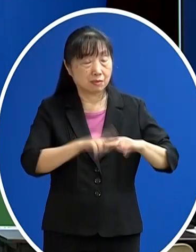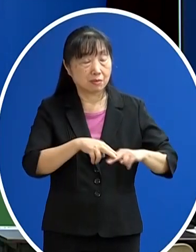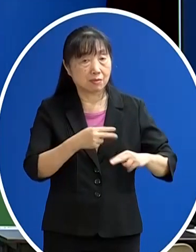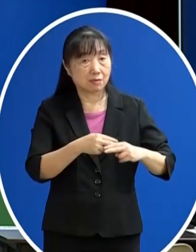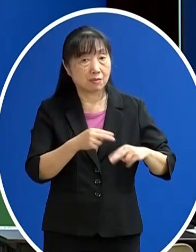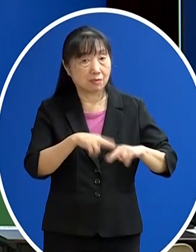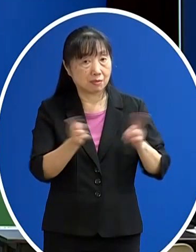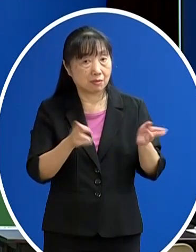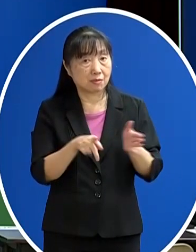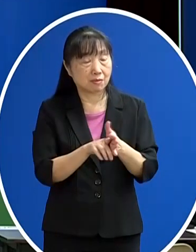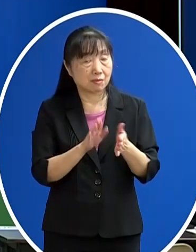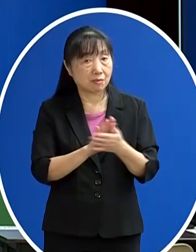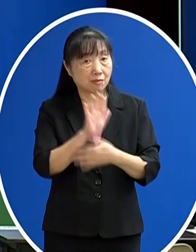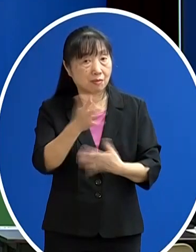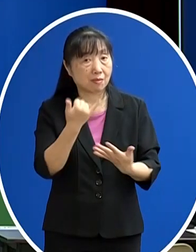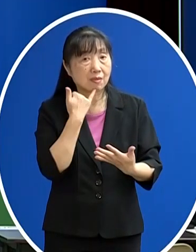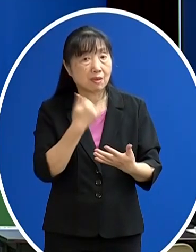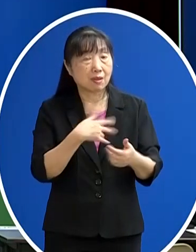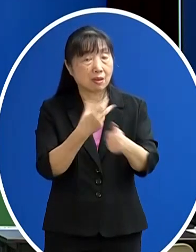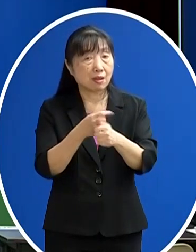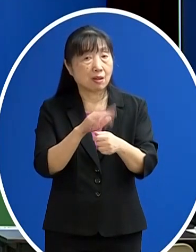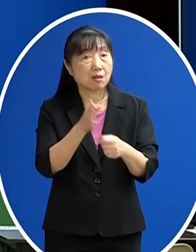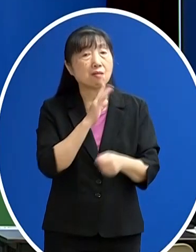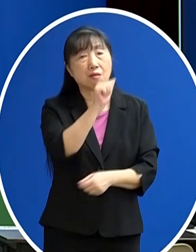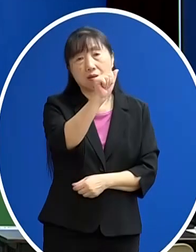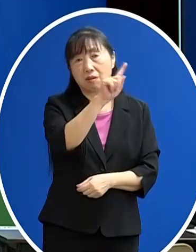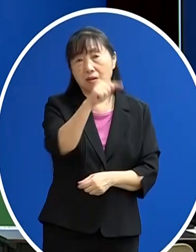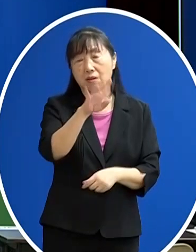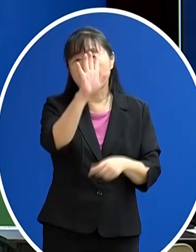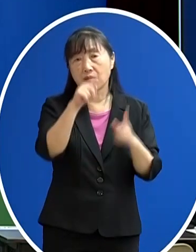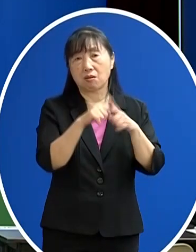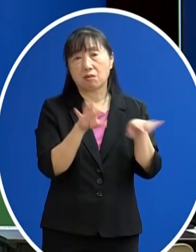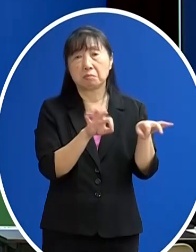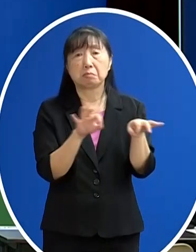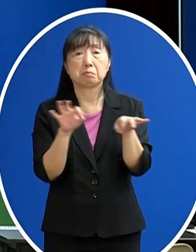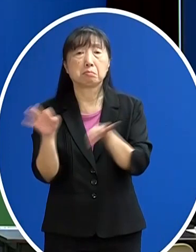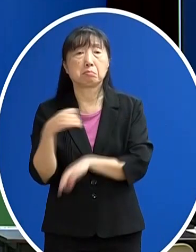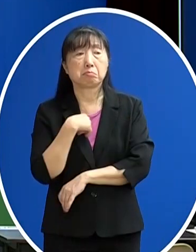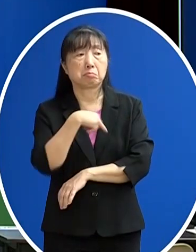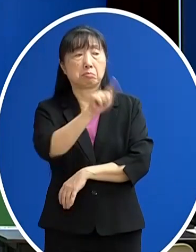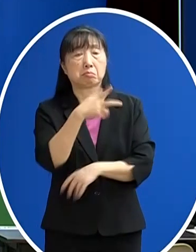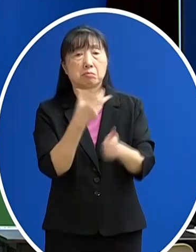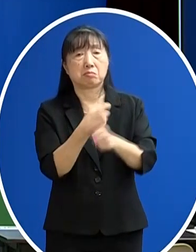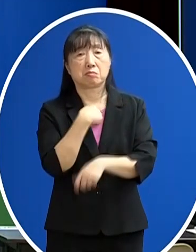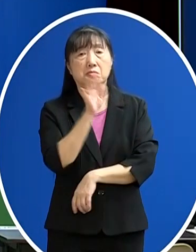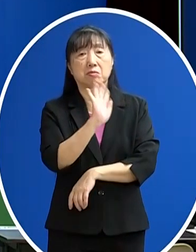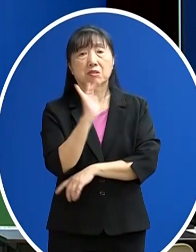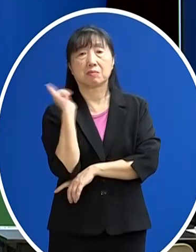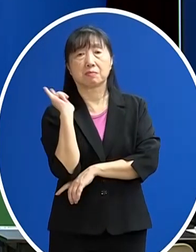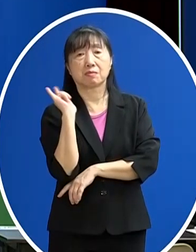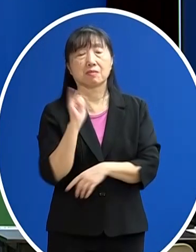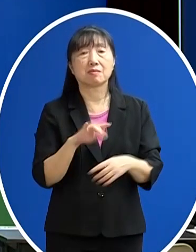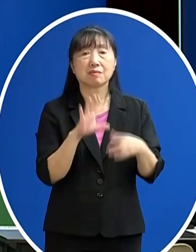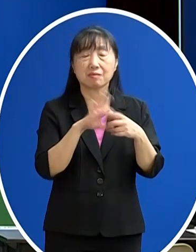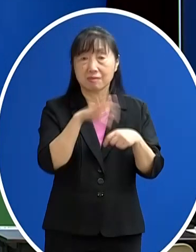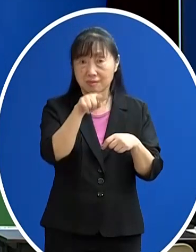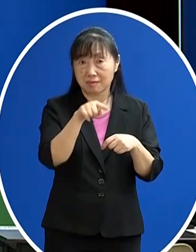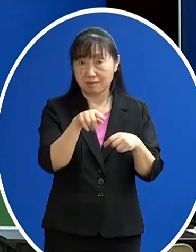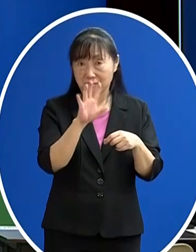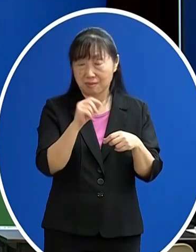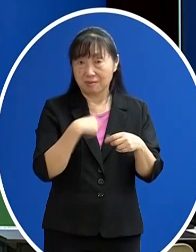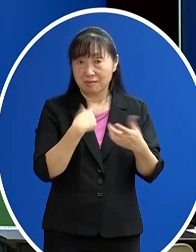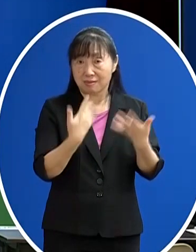AD 疫苗就是各地都出现了一些缓打潮了，想问一下指挥中心有没有统计说我们目前的那个施打率大概是几